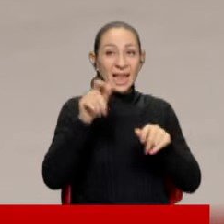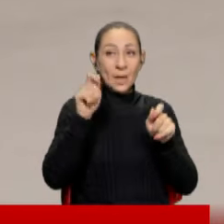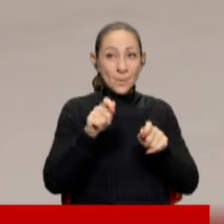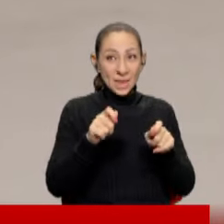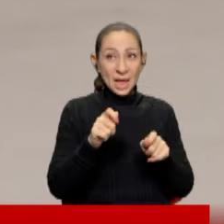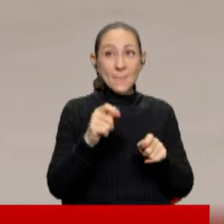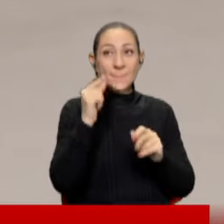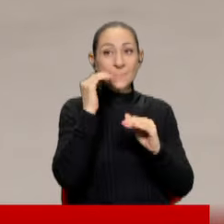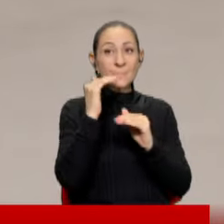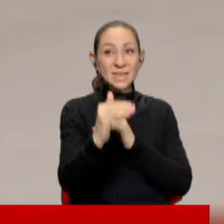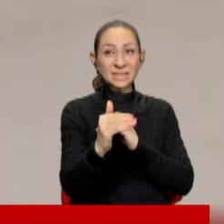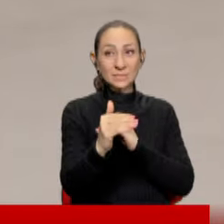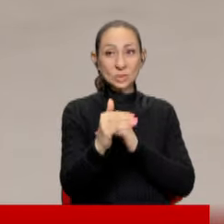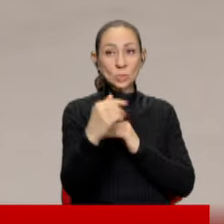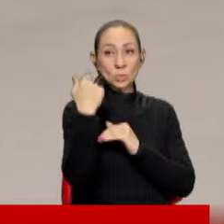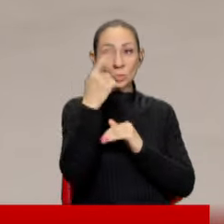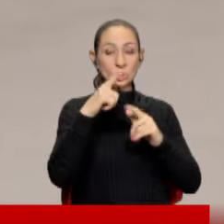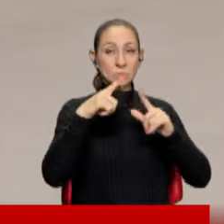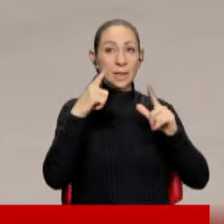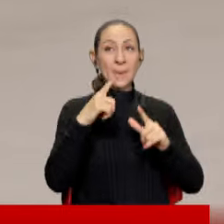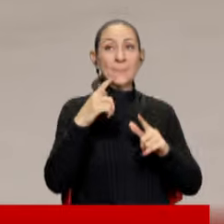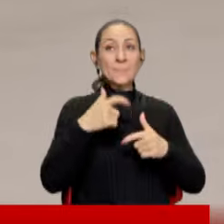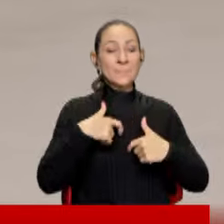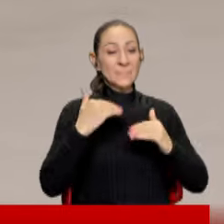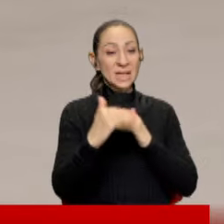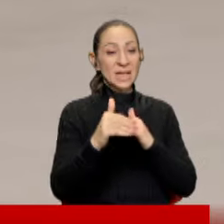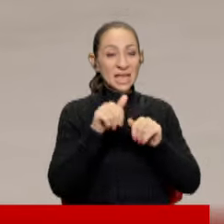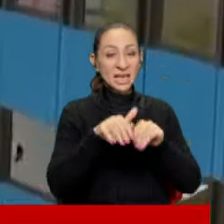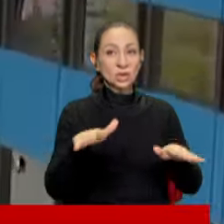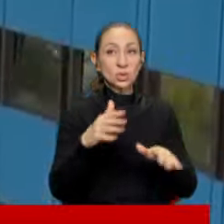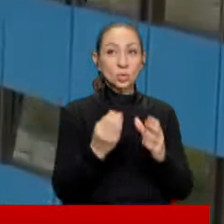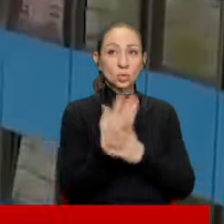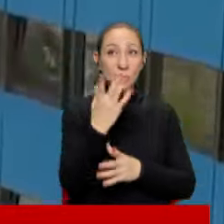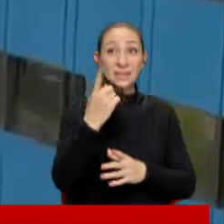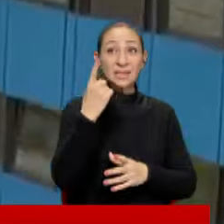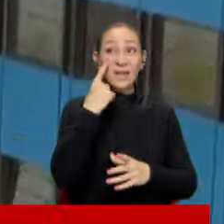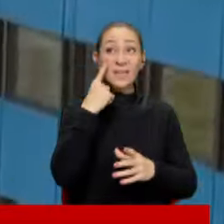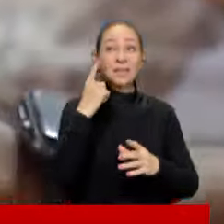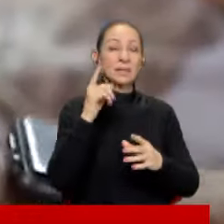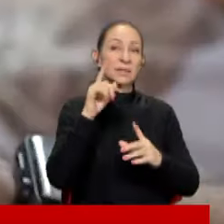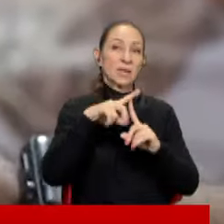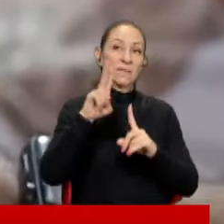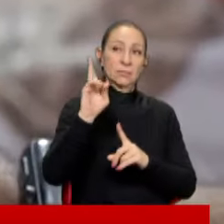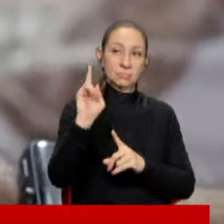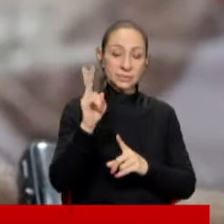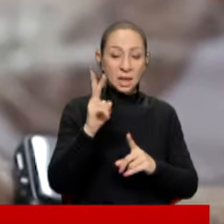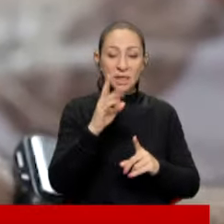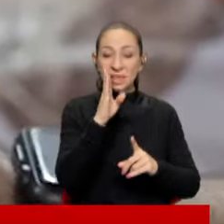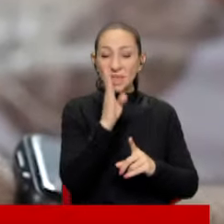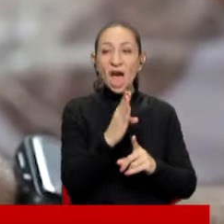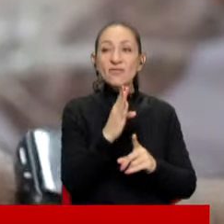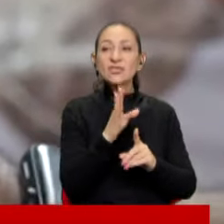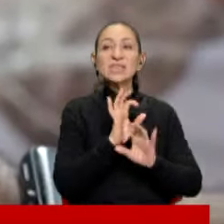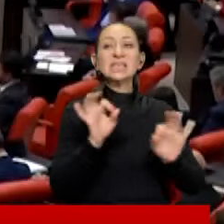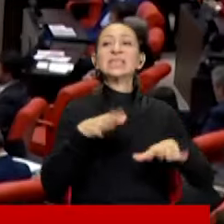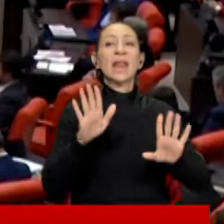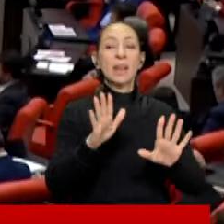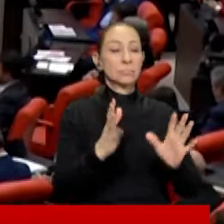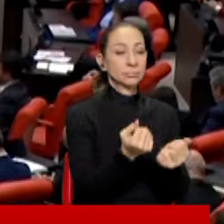yapımları milletimizin yüz akı milli yayıncılık kuruluşumuzdur. Devlet Televizyonu TRT'nin taraflı yayıncılık yaptığına ilişkin